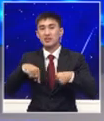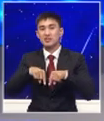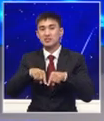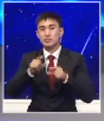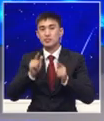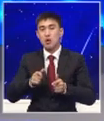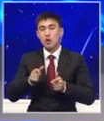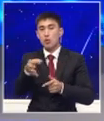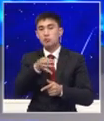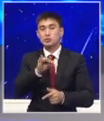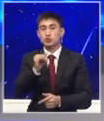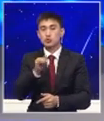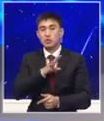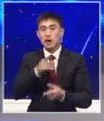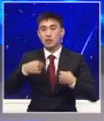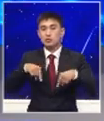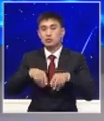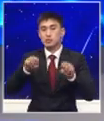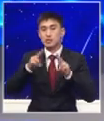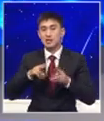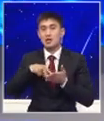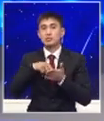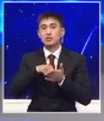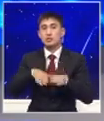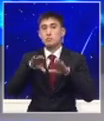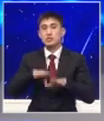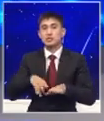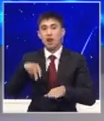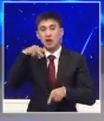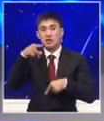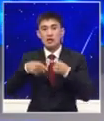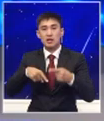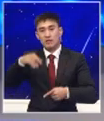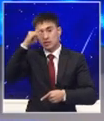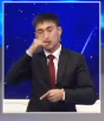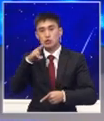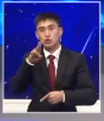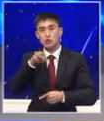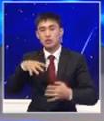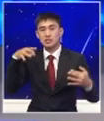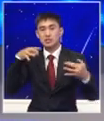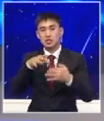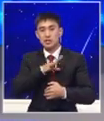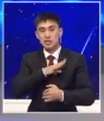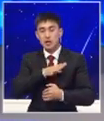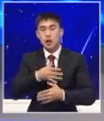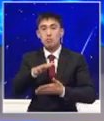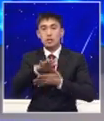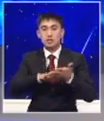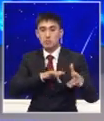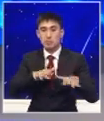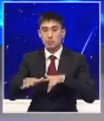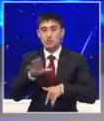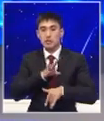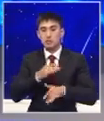Келисим области Жетсу была организована специальная экспедиция в места легендарного казахо-джунгарского сражения. В продолжении